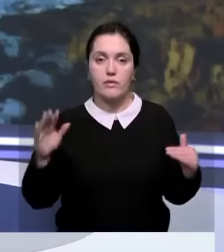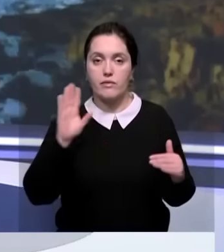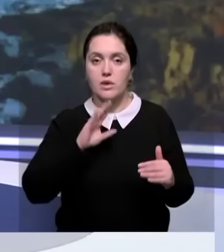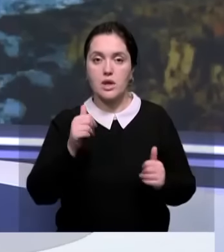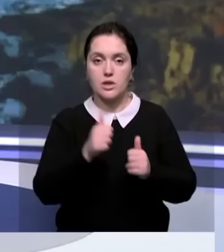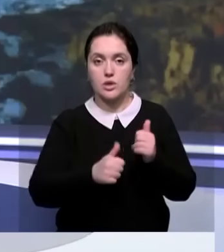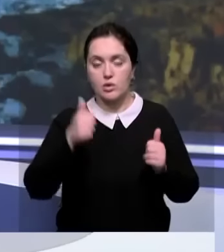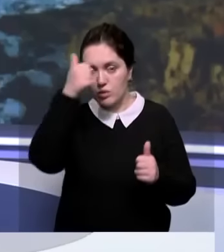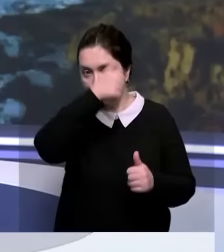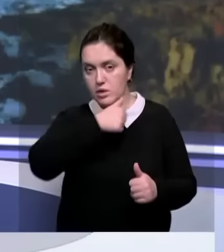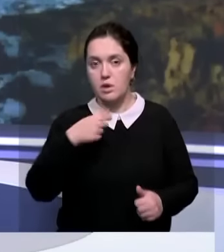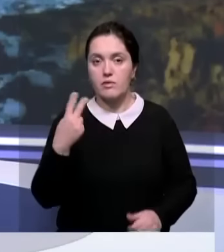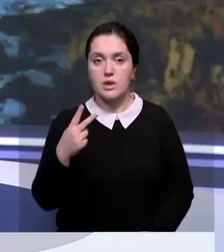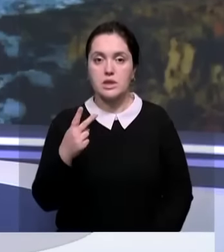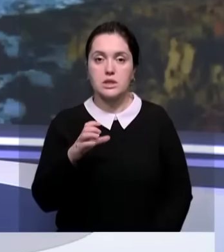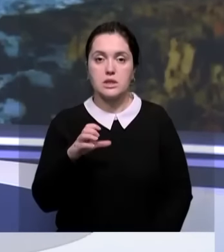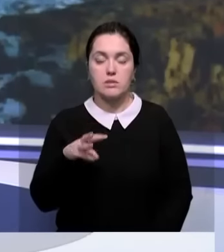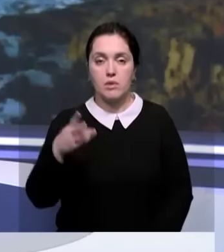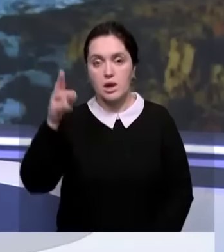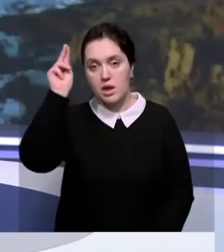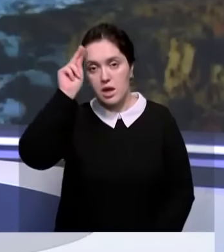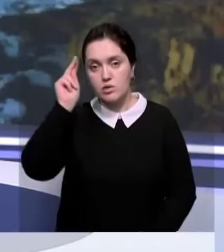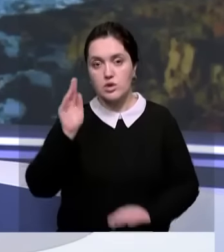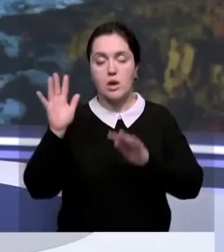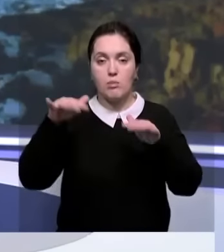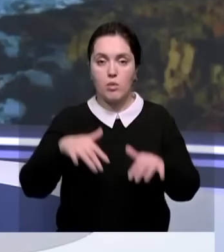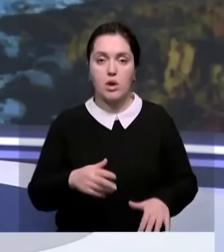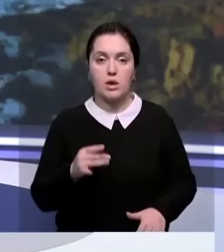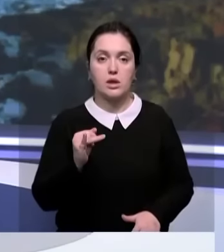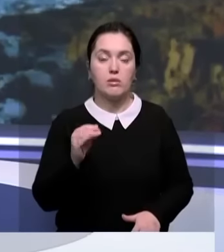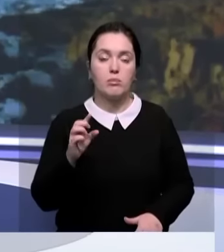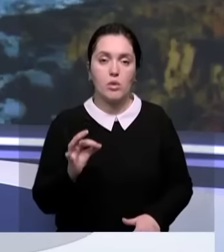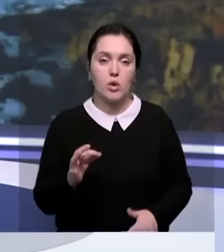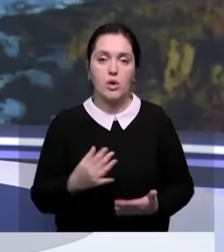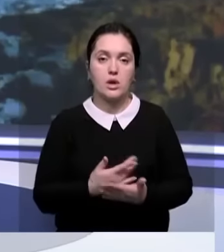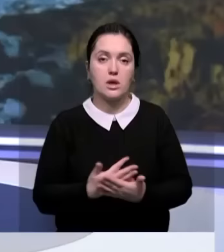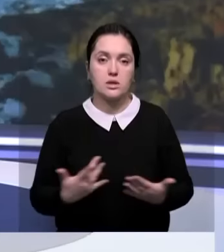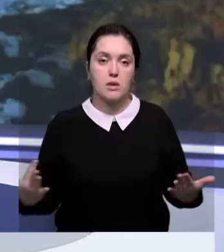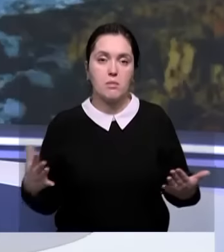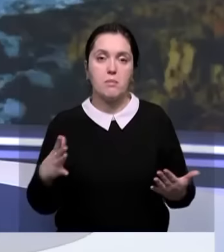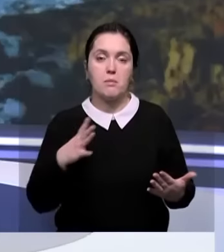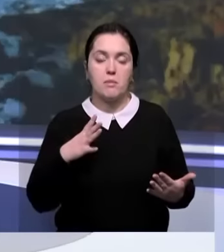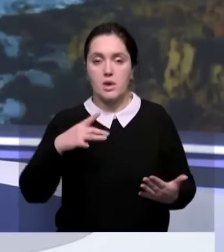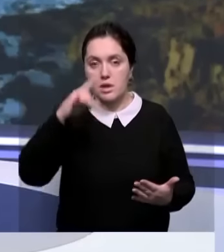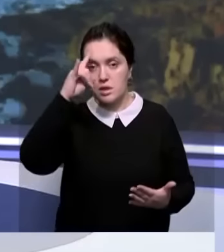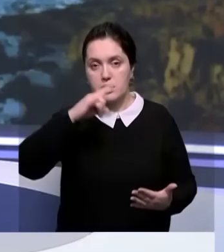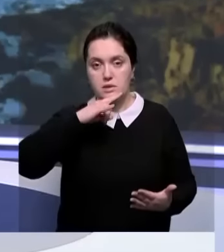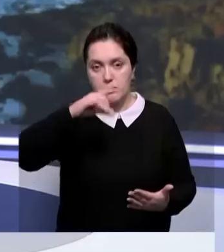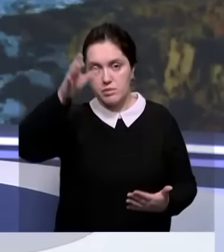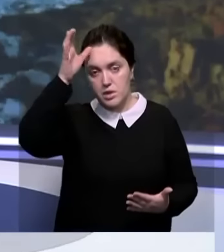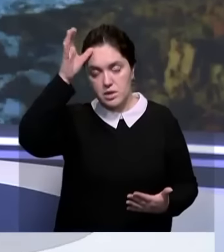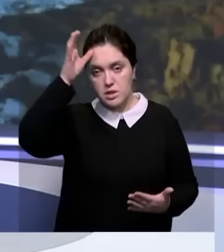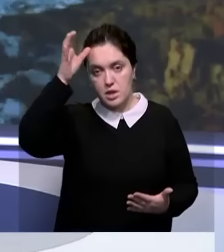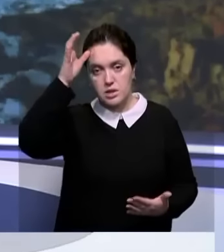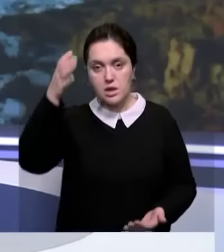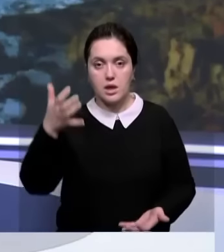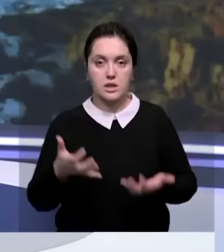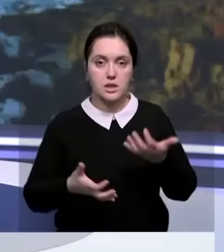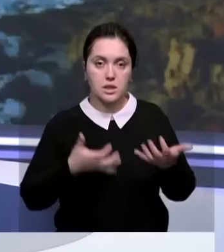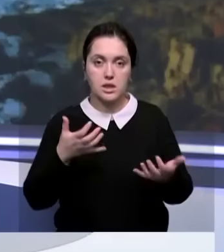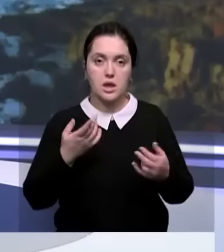он ежегодно снижается на 20 сантиметров. Для изучения моря и его биологического разнообразия в начале года был